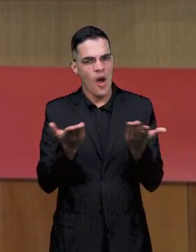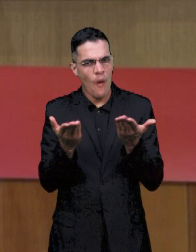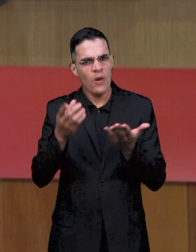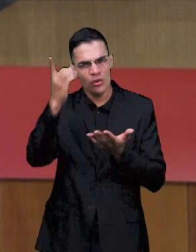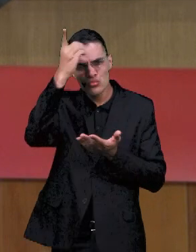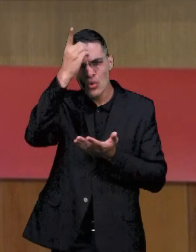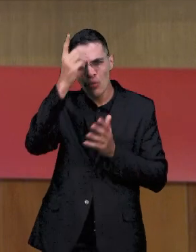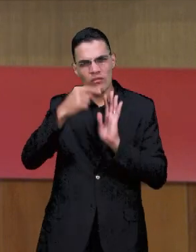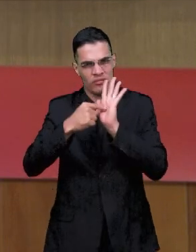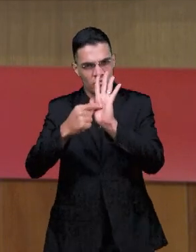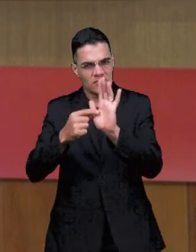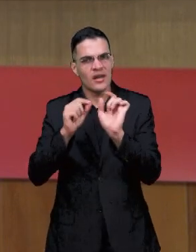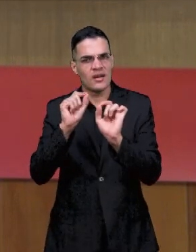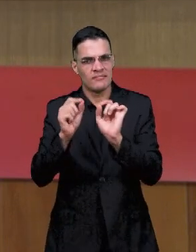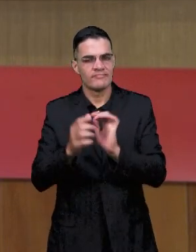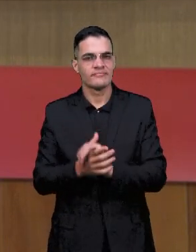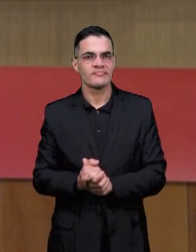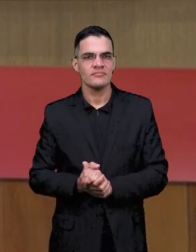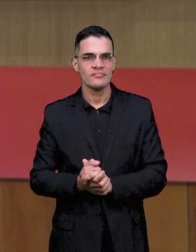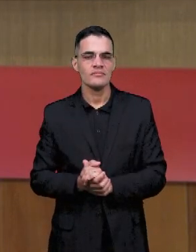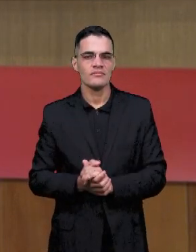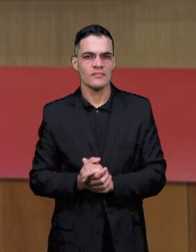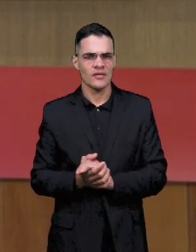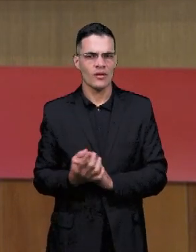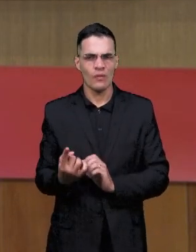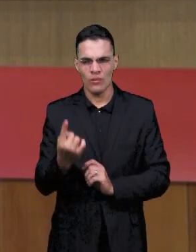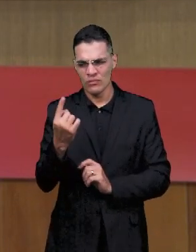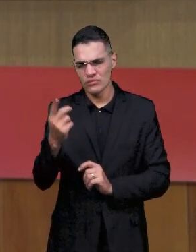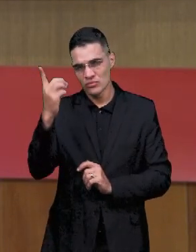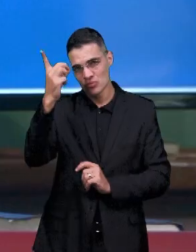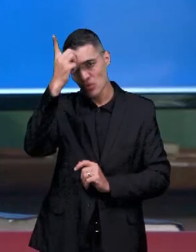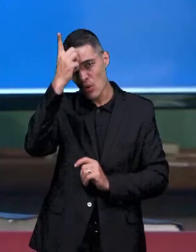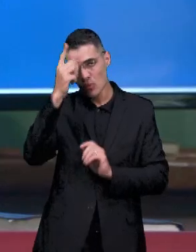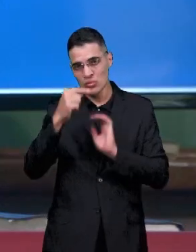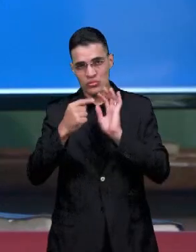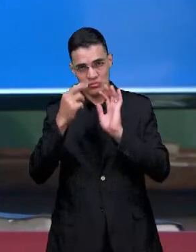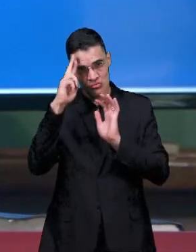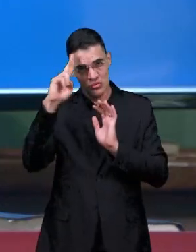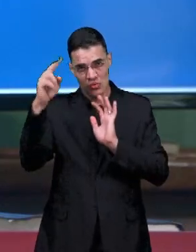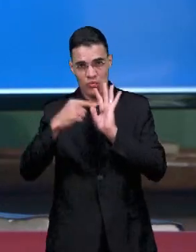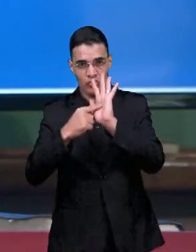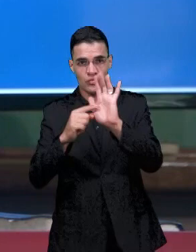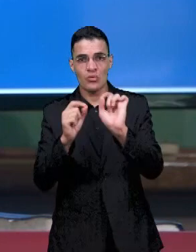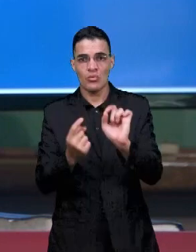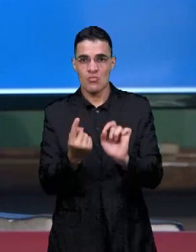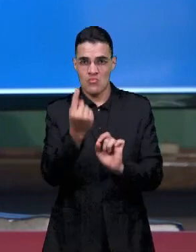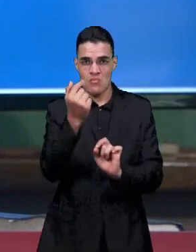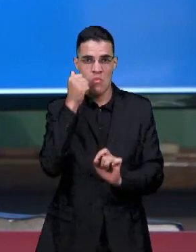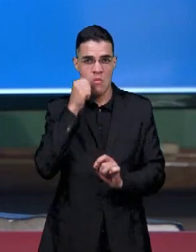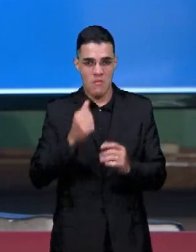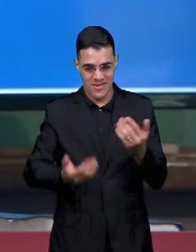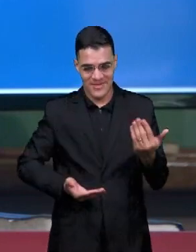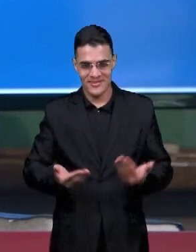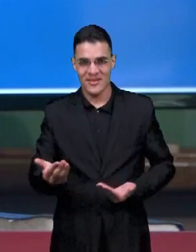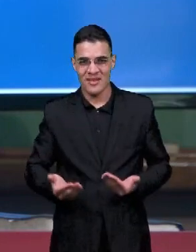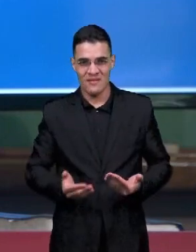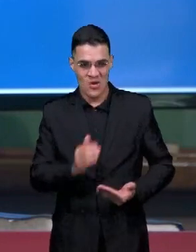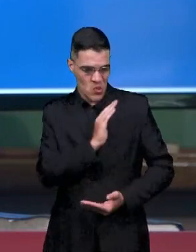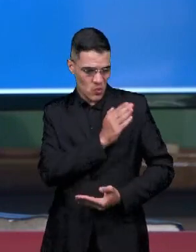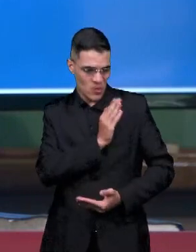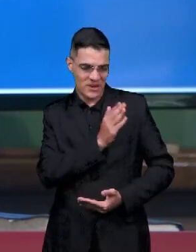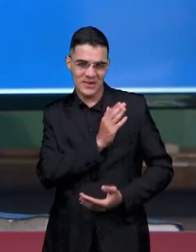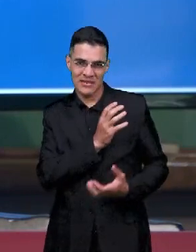некоторые из духовных даров. В одном из духовных даров Господь показал одну сестру, которая была